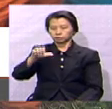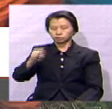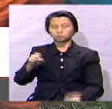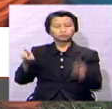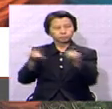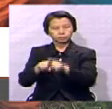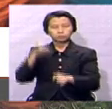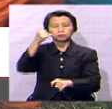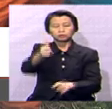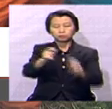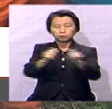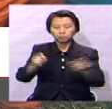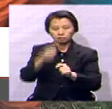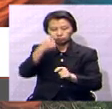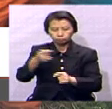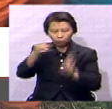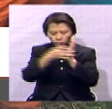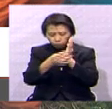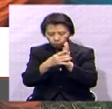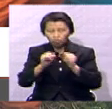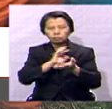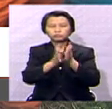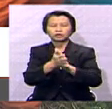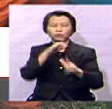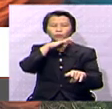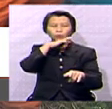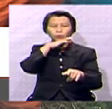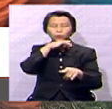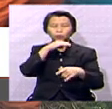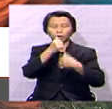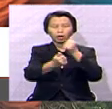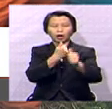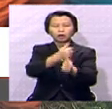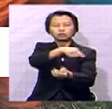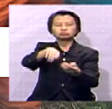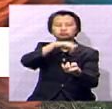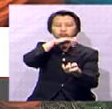ke lokasi kerana tumpahan itu telah menyebabkan pencemaran alam sekitar.